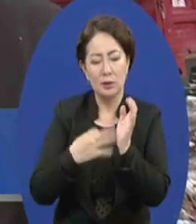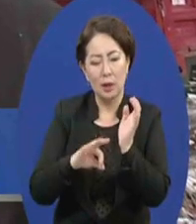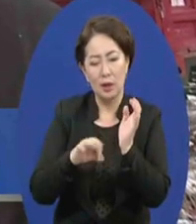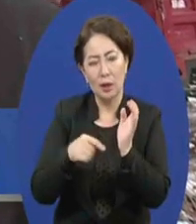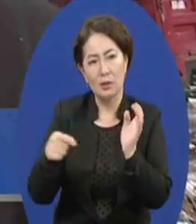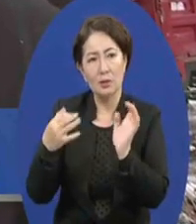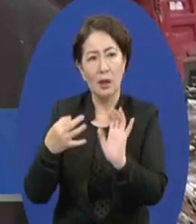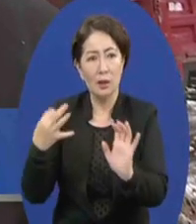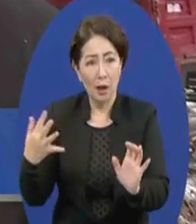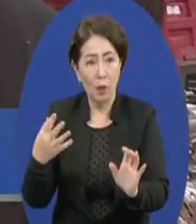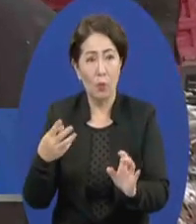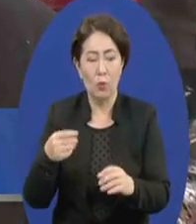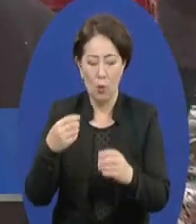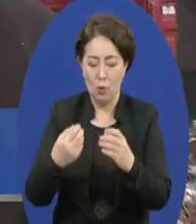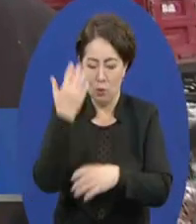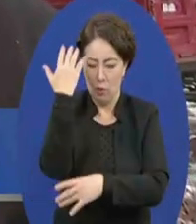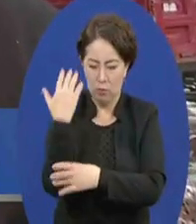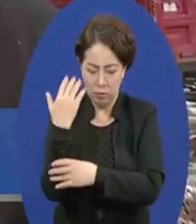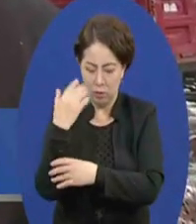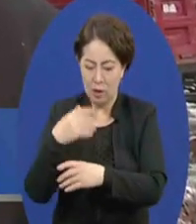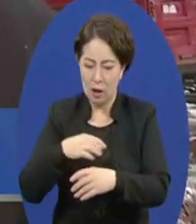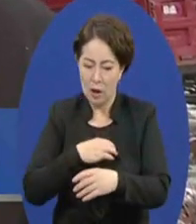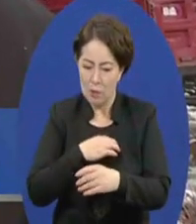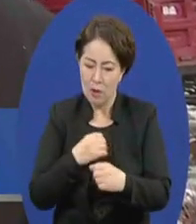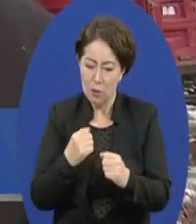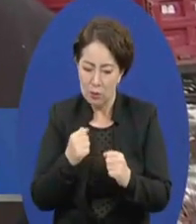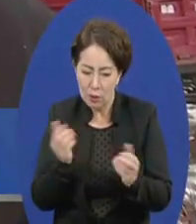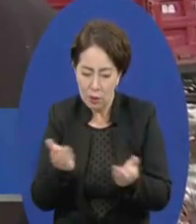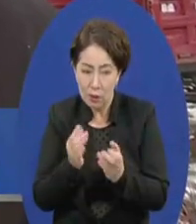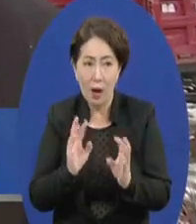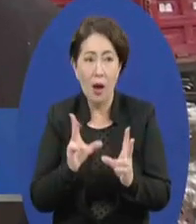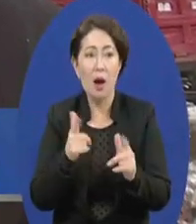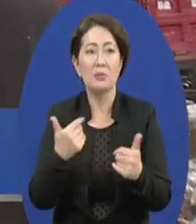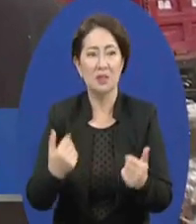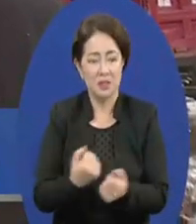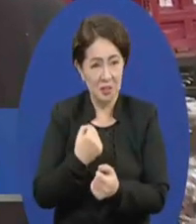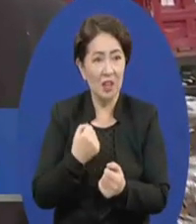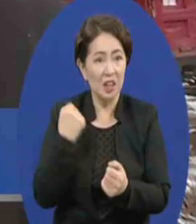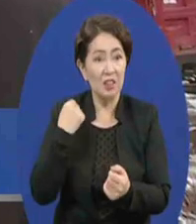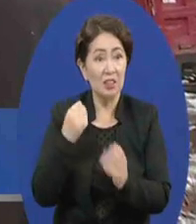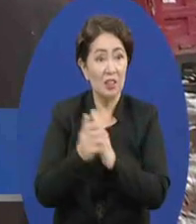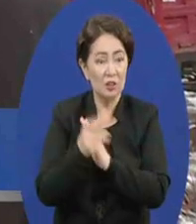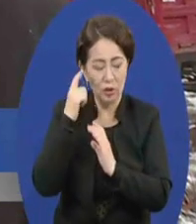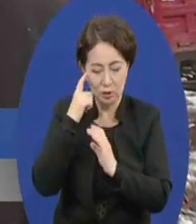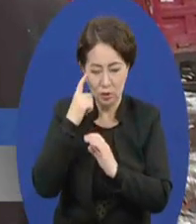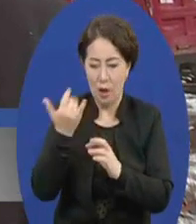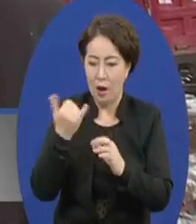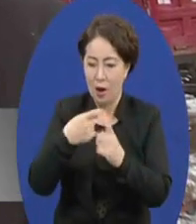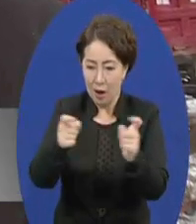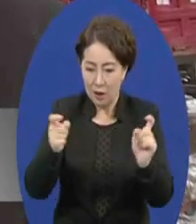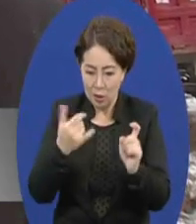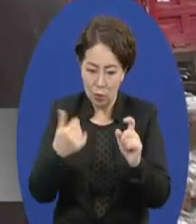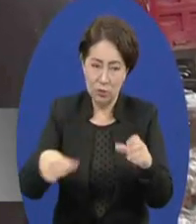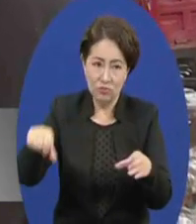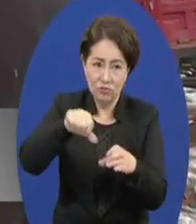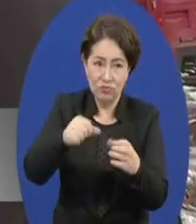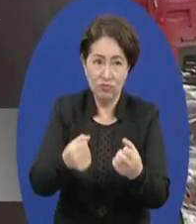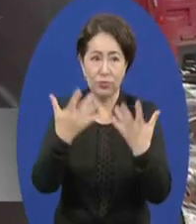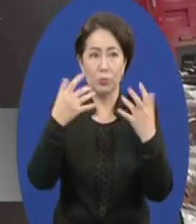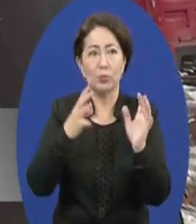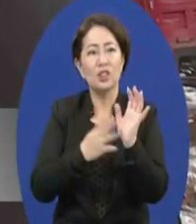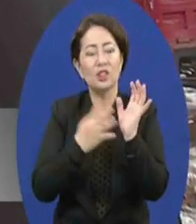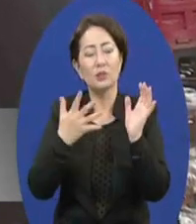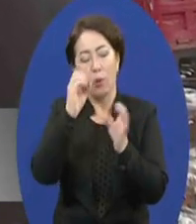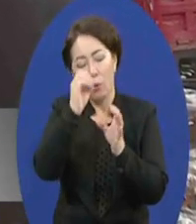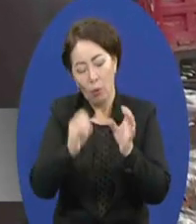ямарч арчилгаагүй тохиолдолд амжирах чадвартай байдаг гэж тодлуулсан. Хашаатай, услахгатай байх юм бол хамгаалттай байх юм бол дор